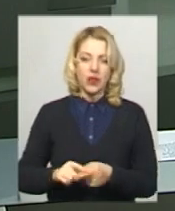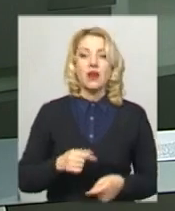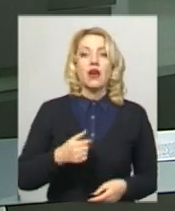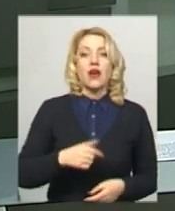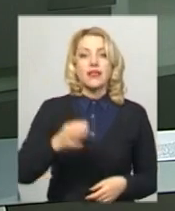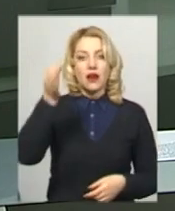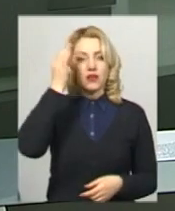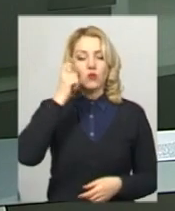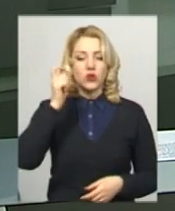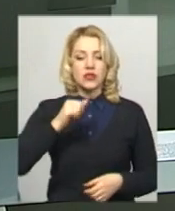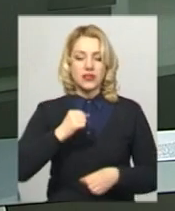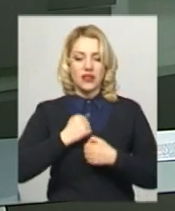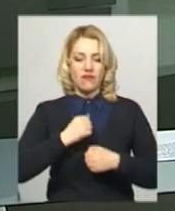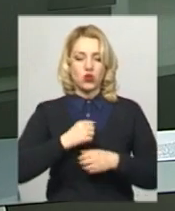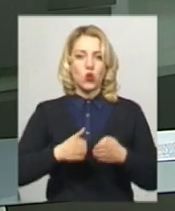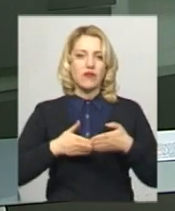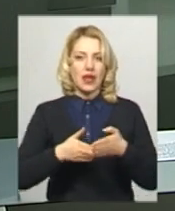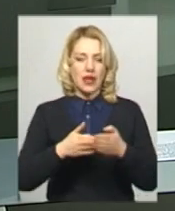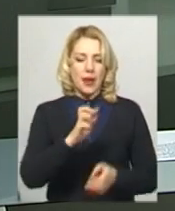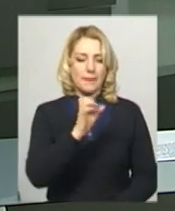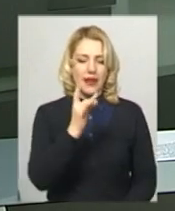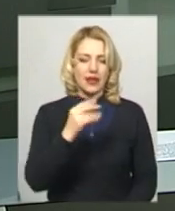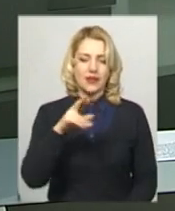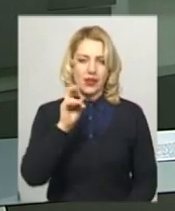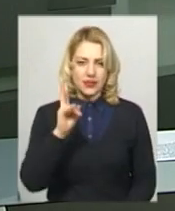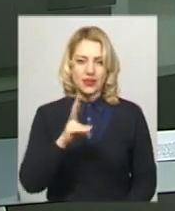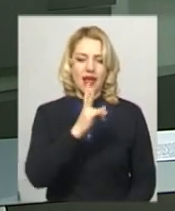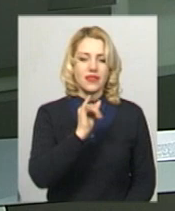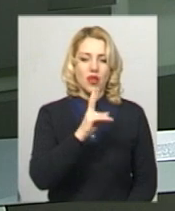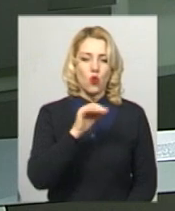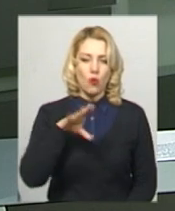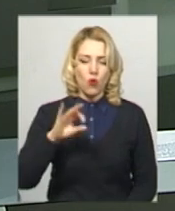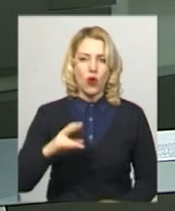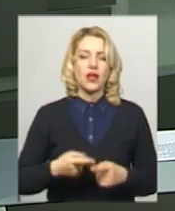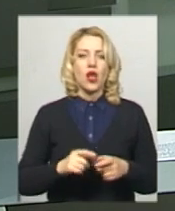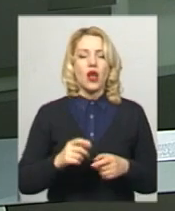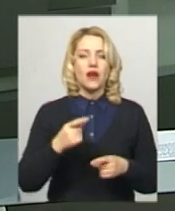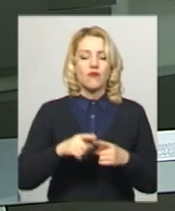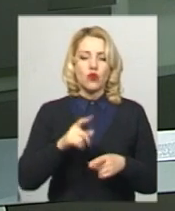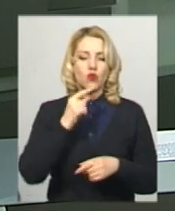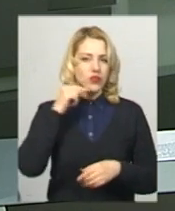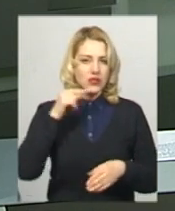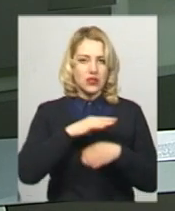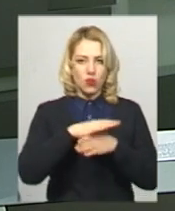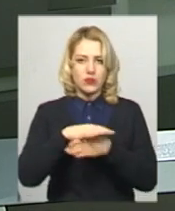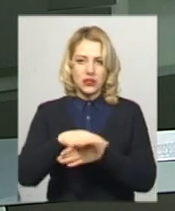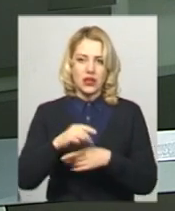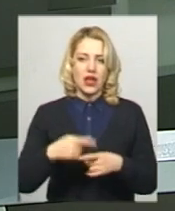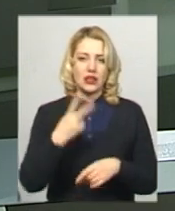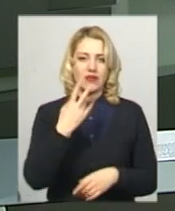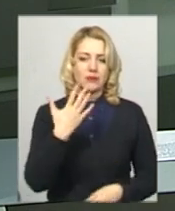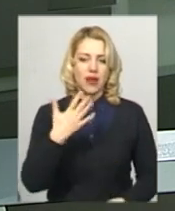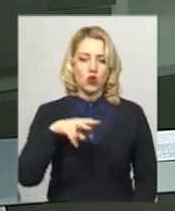Нагадаю, українські військові катери «Бердянськ» і «Нікополь» та буксир «Яни Капу» російські силовики обстріляли торік 25